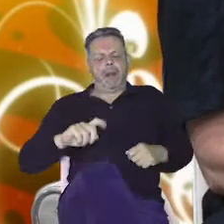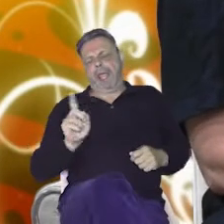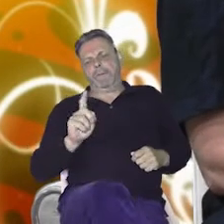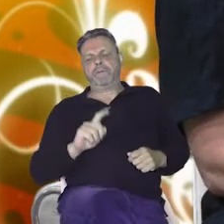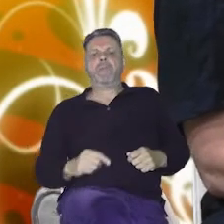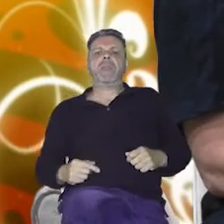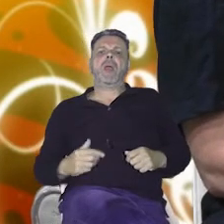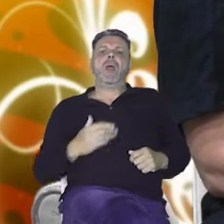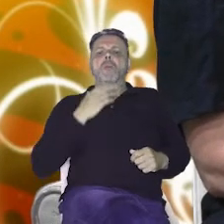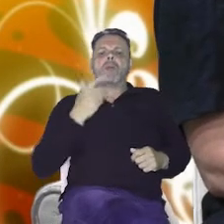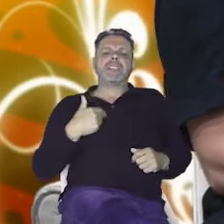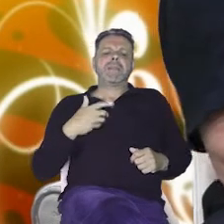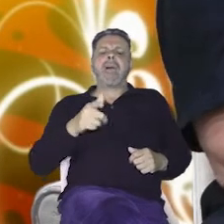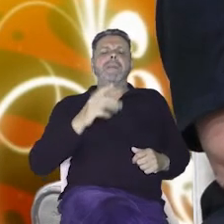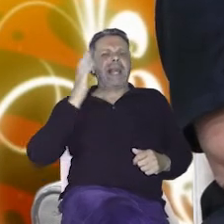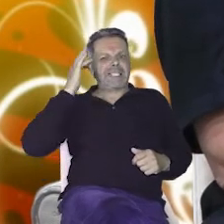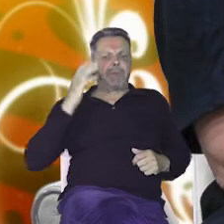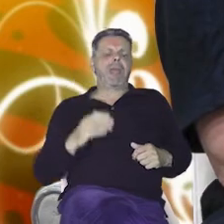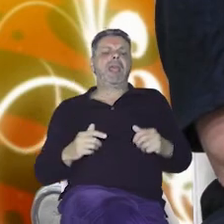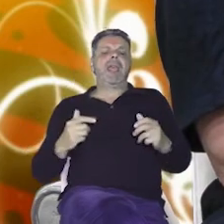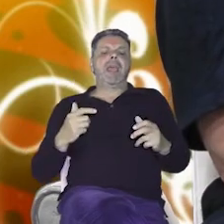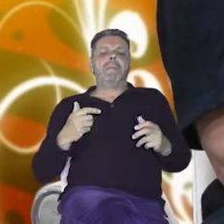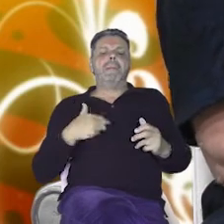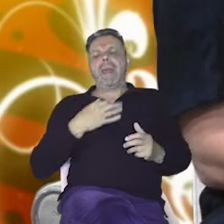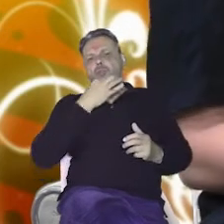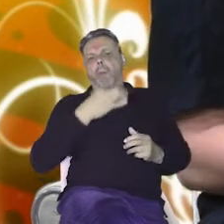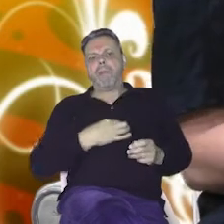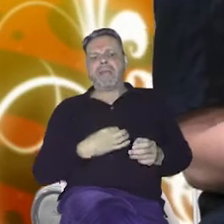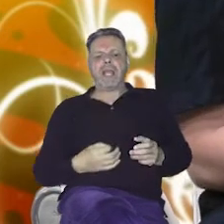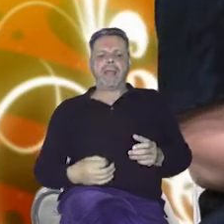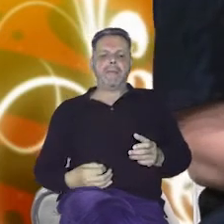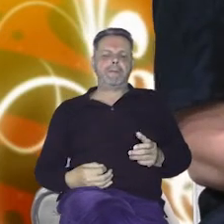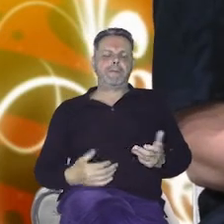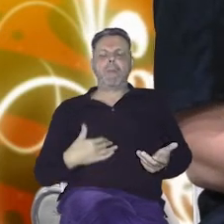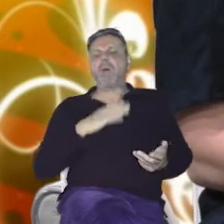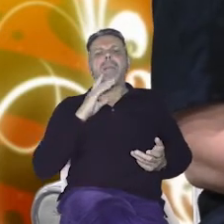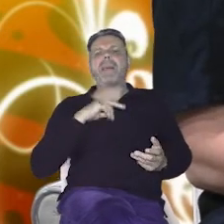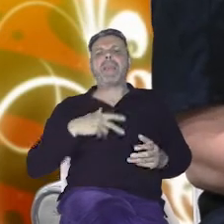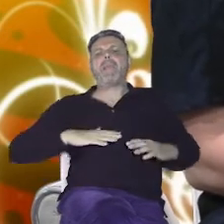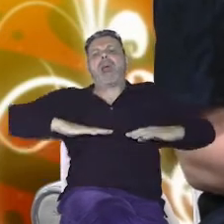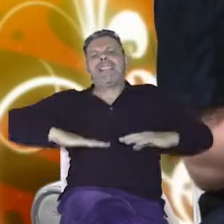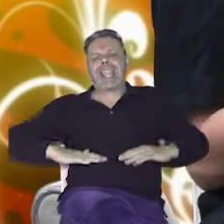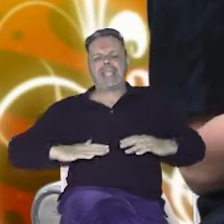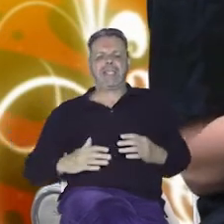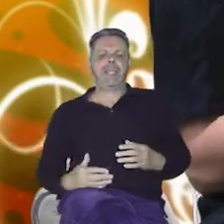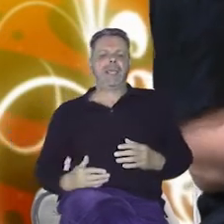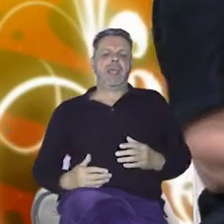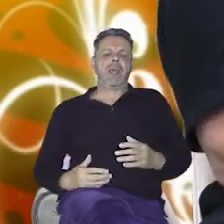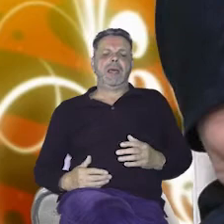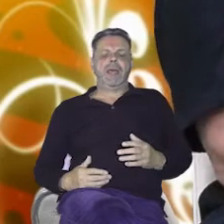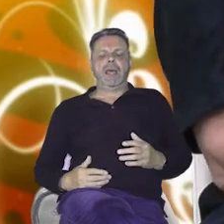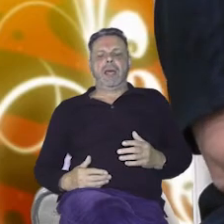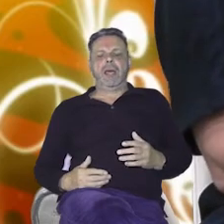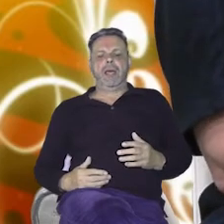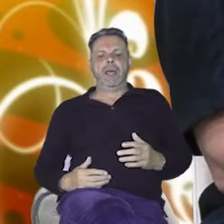obzirom da sam ja bila njezin skrbnik, ja sam, mene su pitali kako moja mama nije mogla sjediti, pa je postojalo to humano remenje da bi ju nahranili. Ona